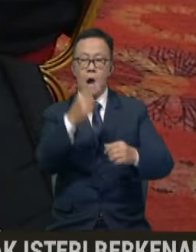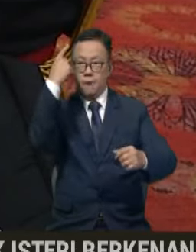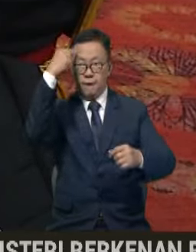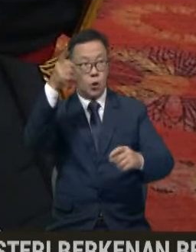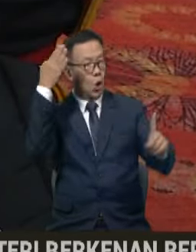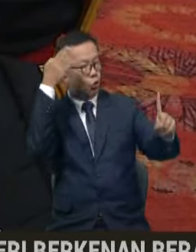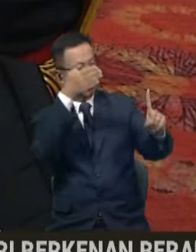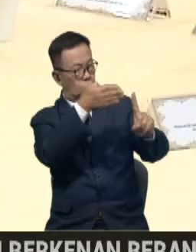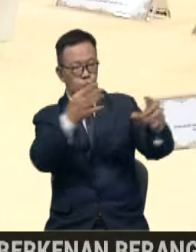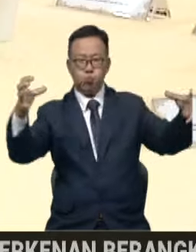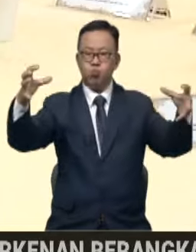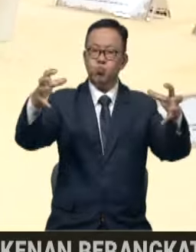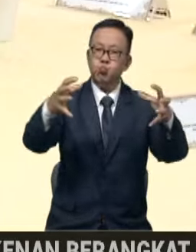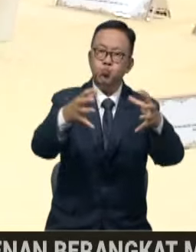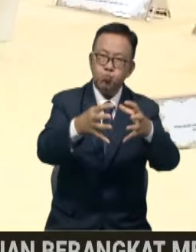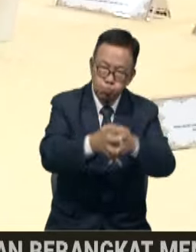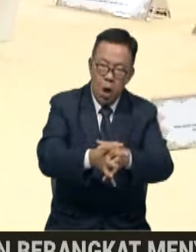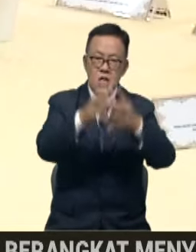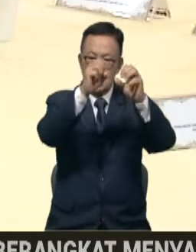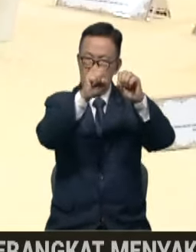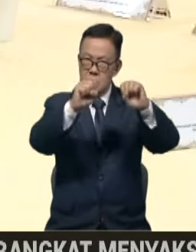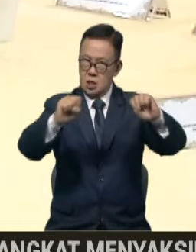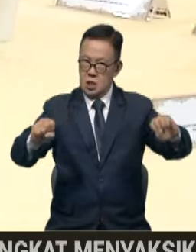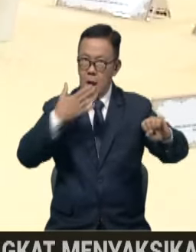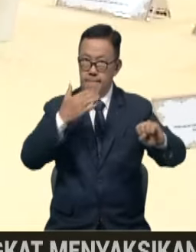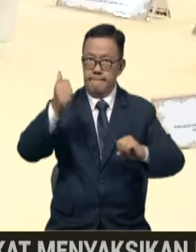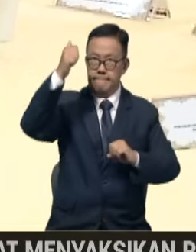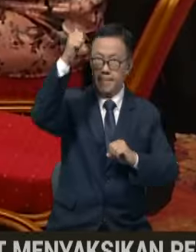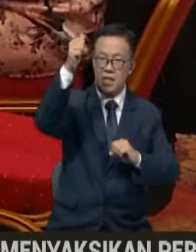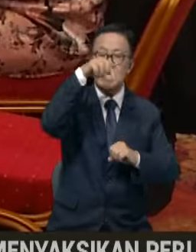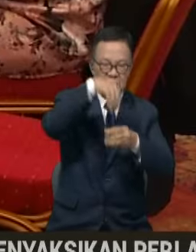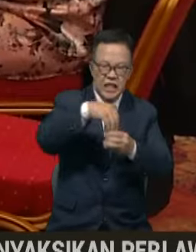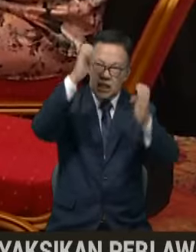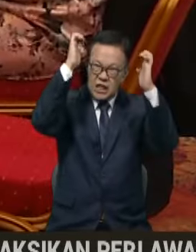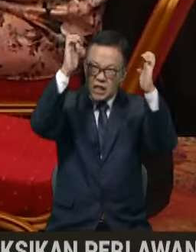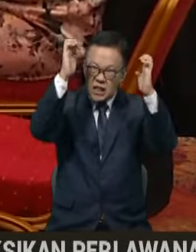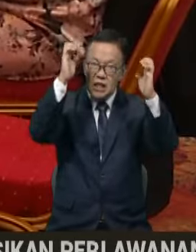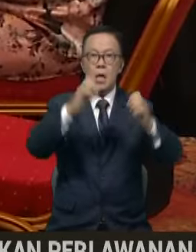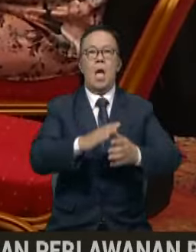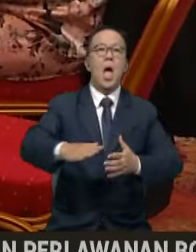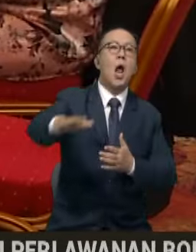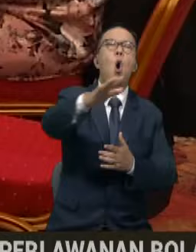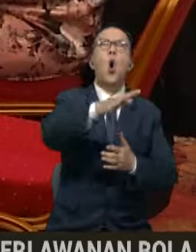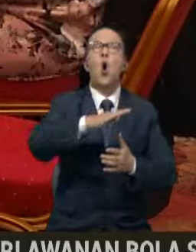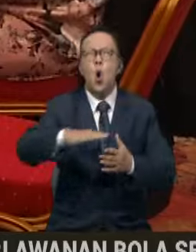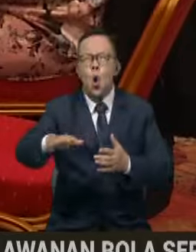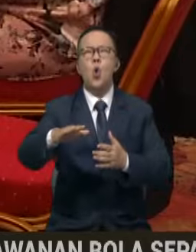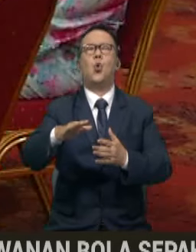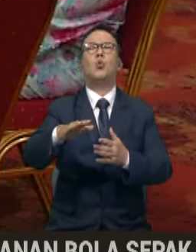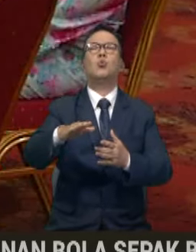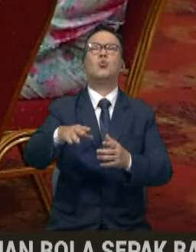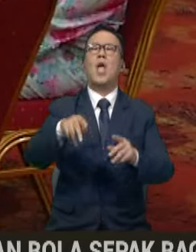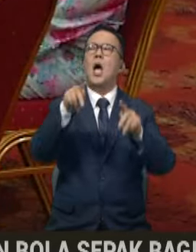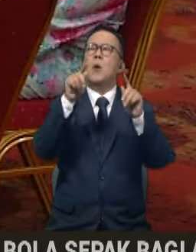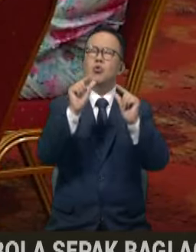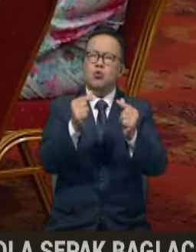bertujuan mengukuhkan kesepaduan sistematik di dalam Kementerian Pendidikan dengan memupuk budaya berkolaborasi antara semua